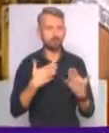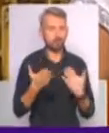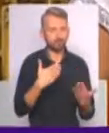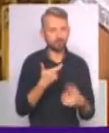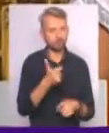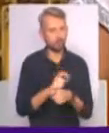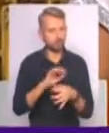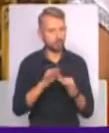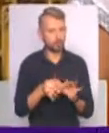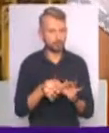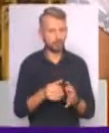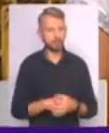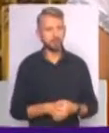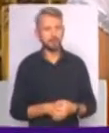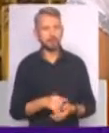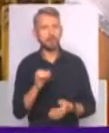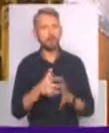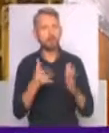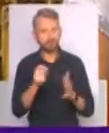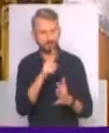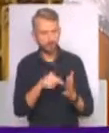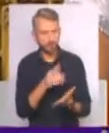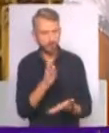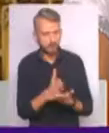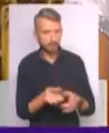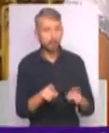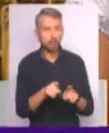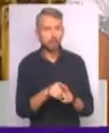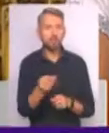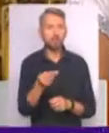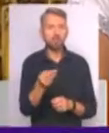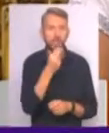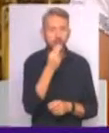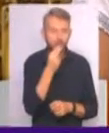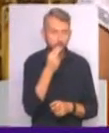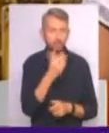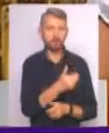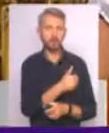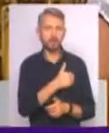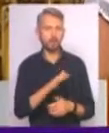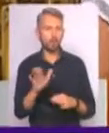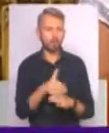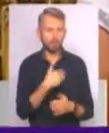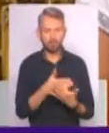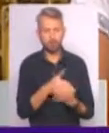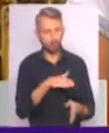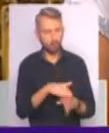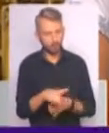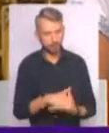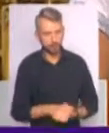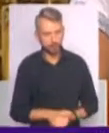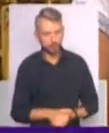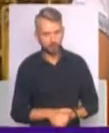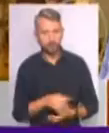более сложные. Есть вопросы. И большие вопросы. То есть все-таки мучные продукты желательно убрать почти полностью.